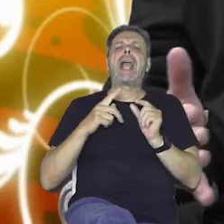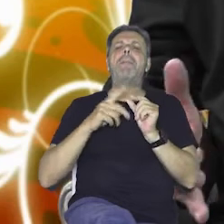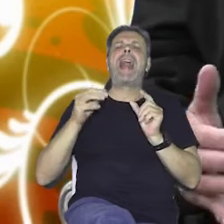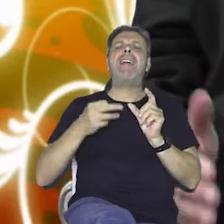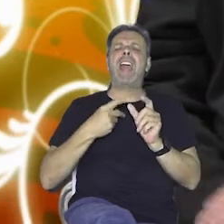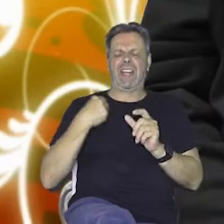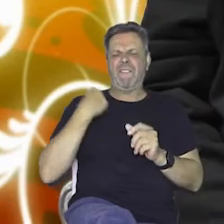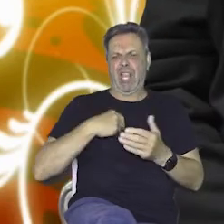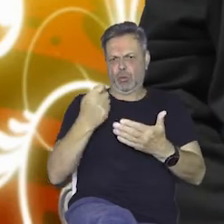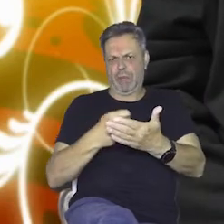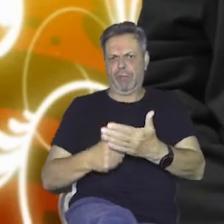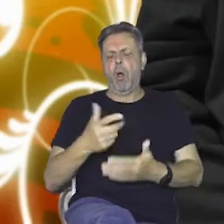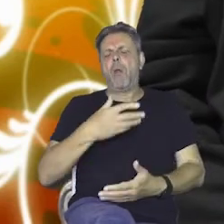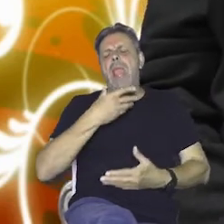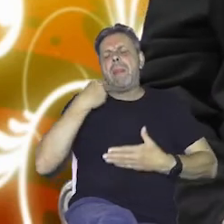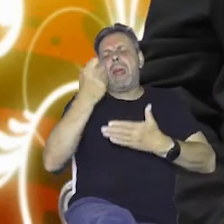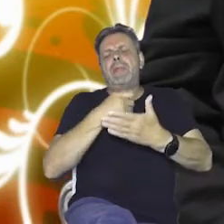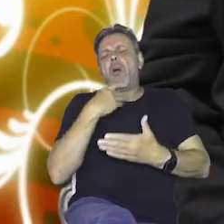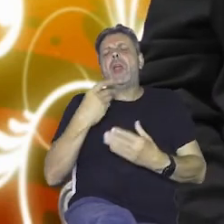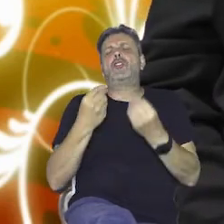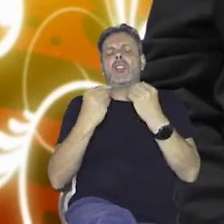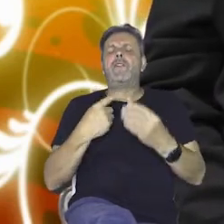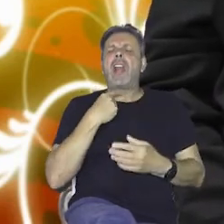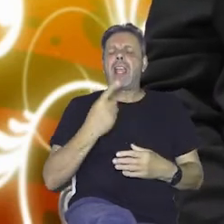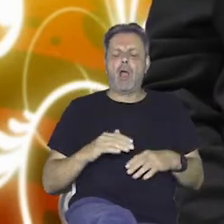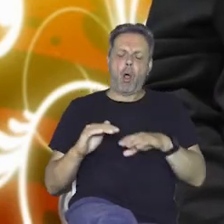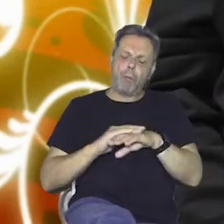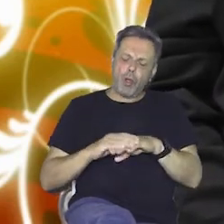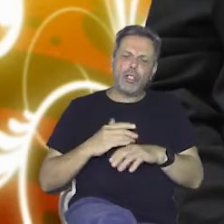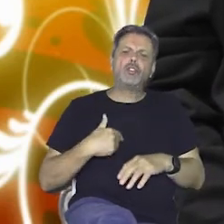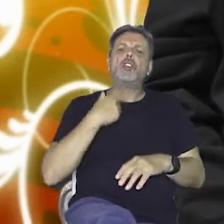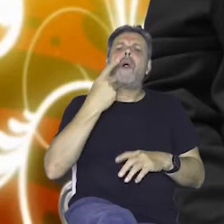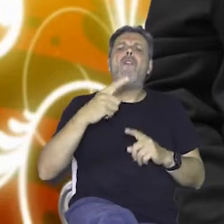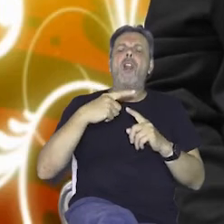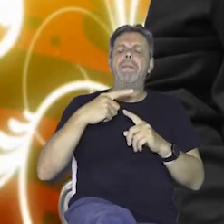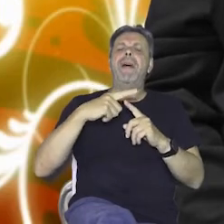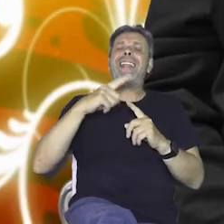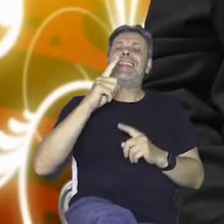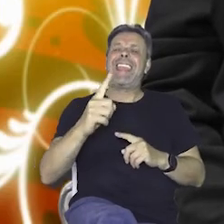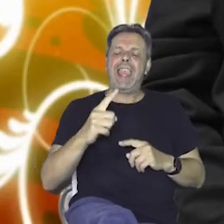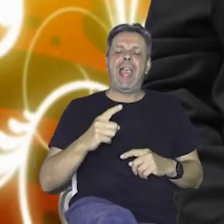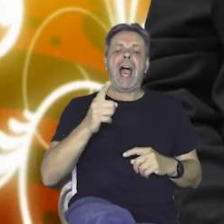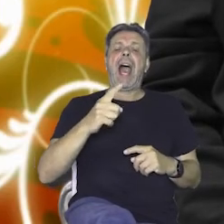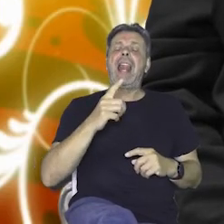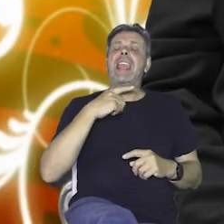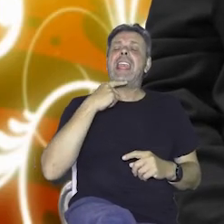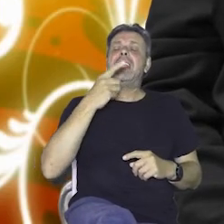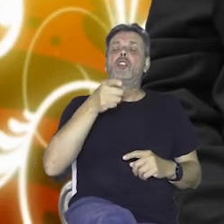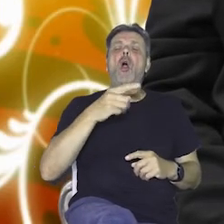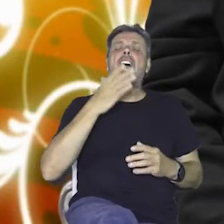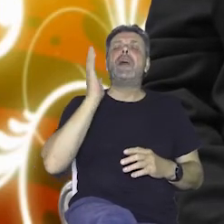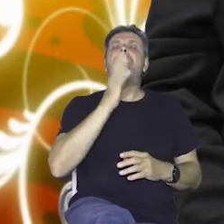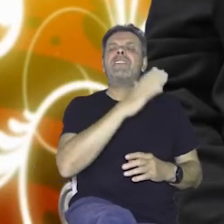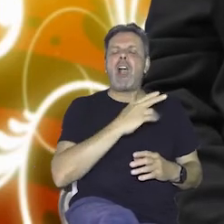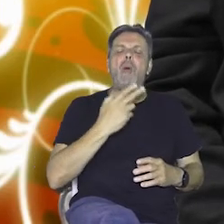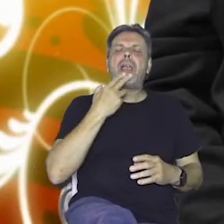jedne divne stihove u kojima je rekao: oprosti što ti govorim ti, ali ti kažem svakome koga volim, makar ga i